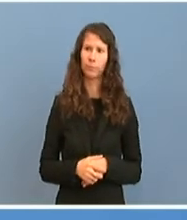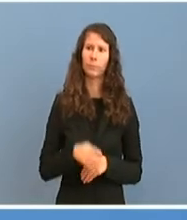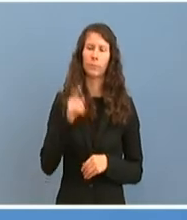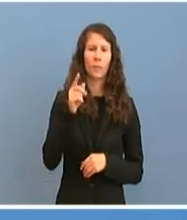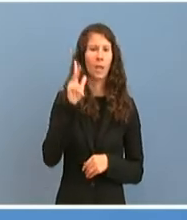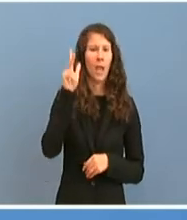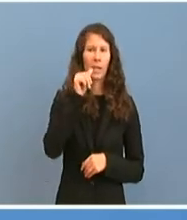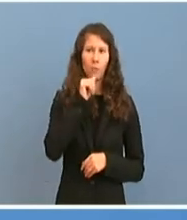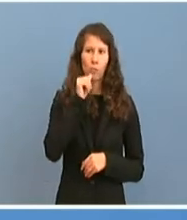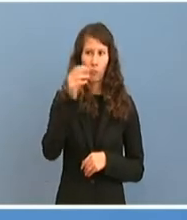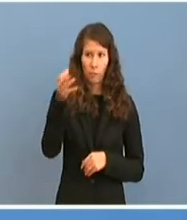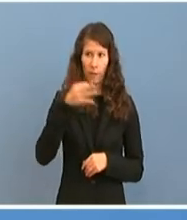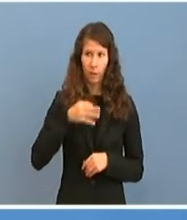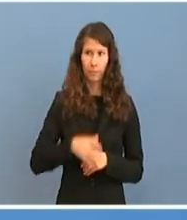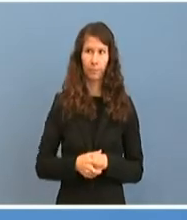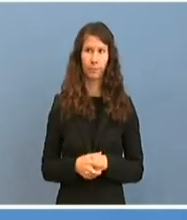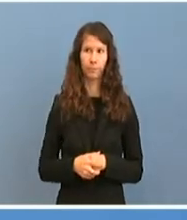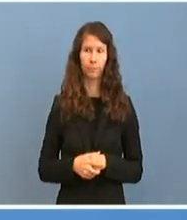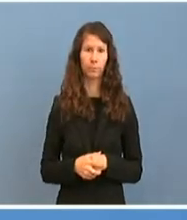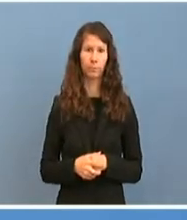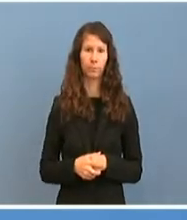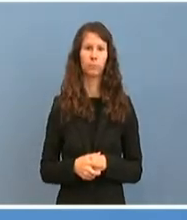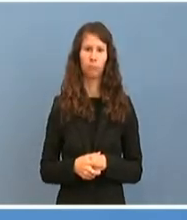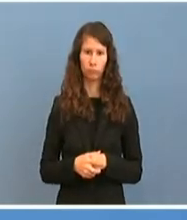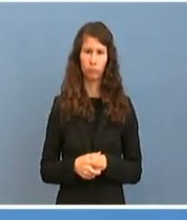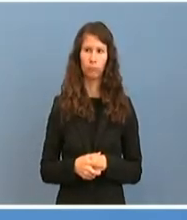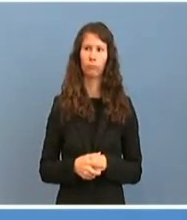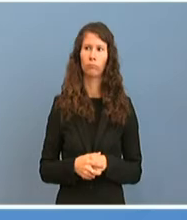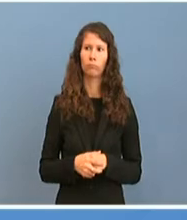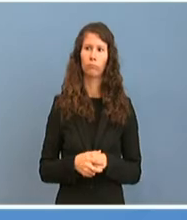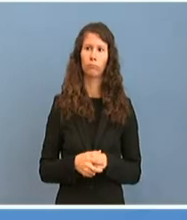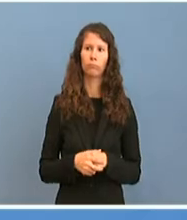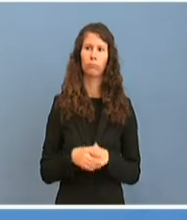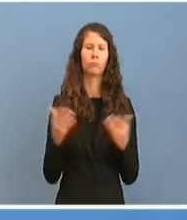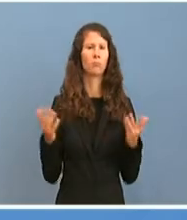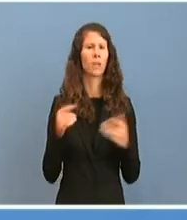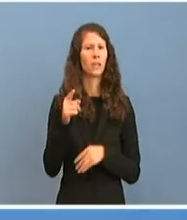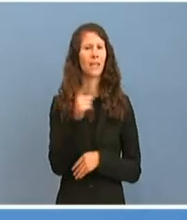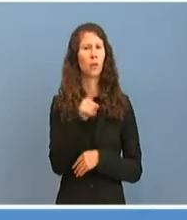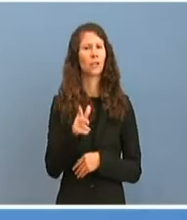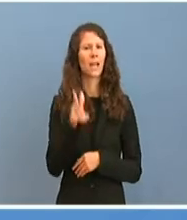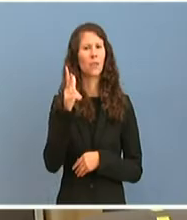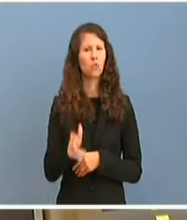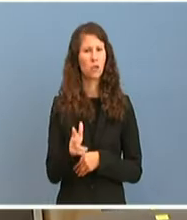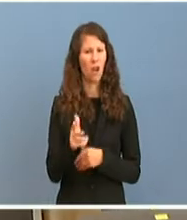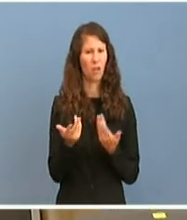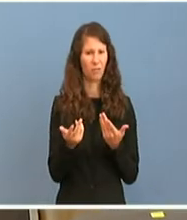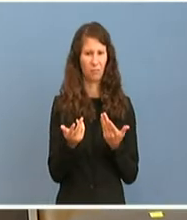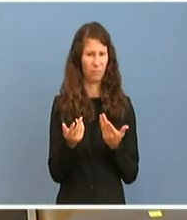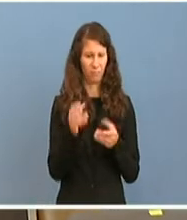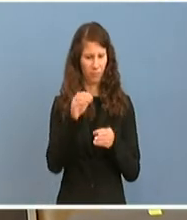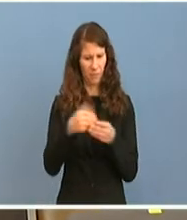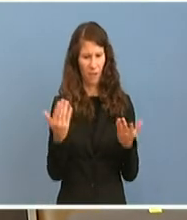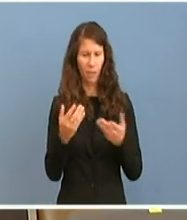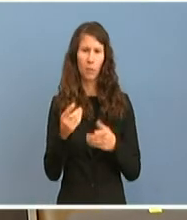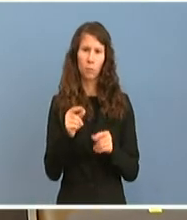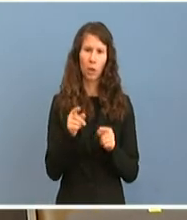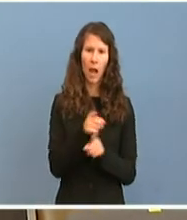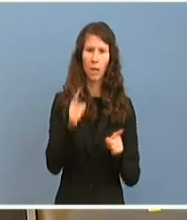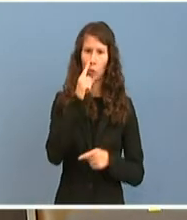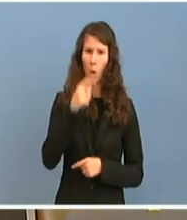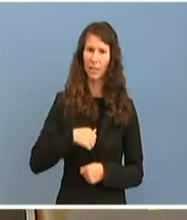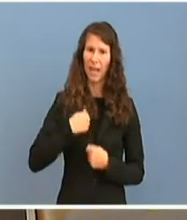auch dazu. Ich sehe nicht, ja. Ja, eine kurze Lernfrage. Wie setzen sich denn die 1.300 zusammen? Sind das alles nur Sanitäter und